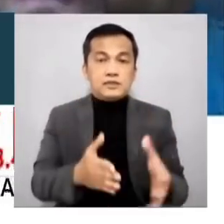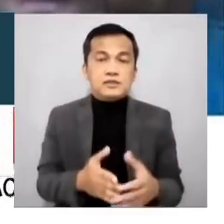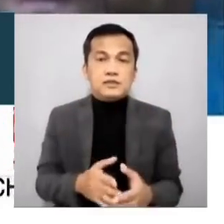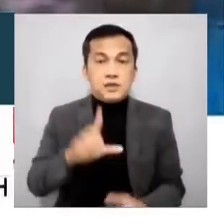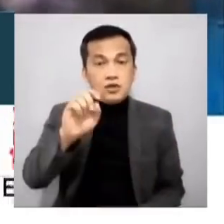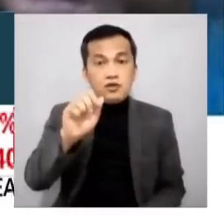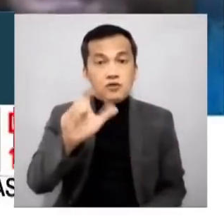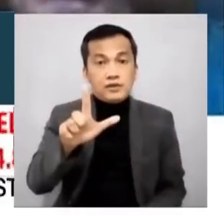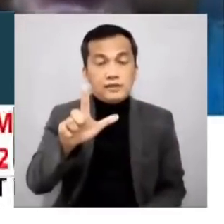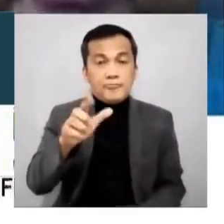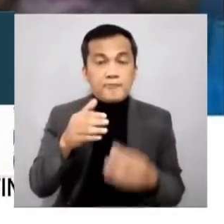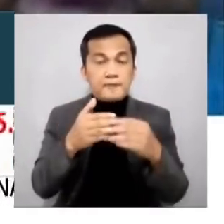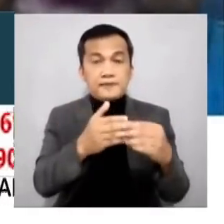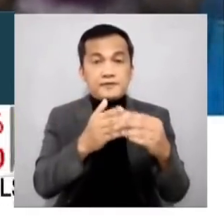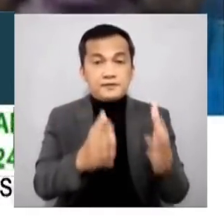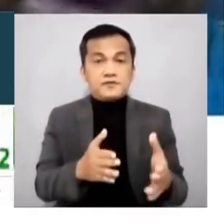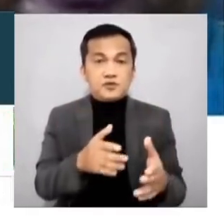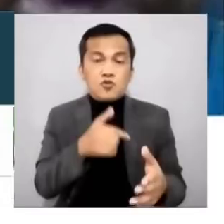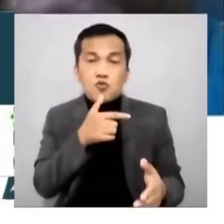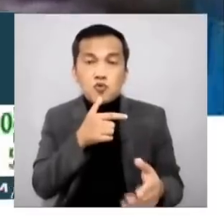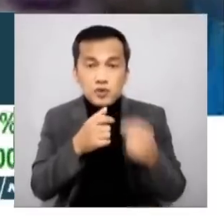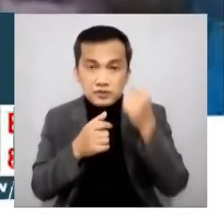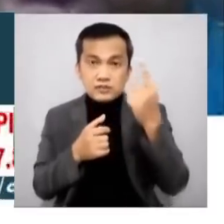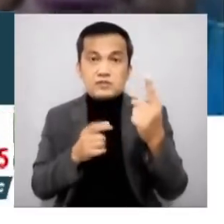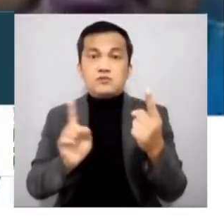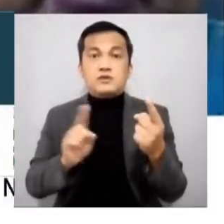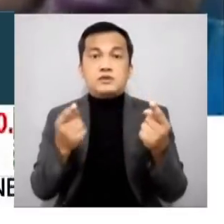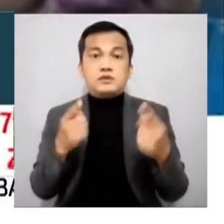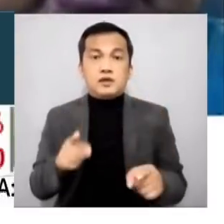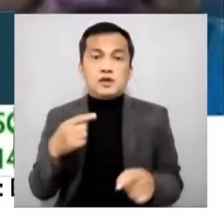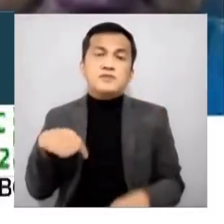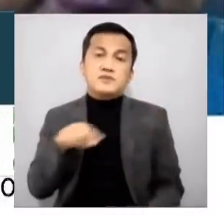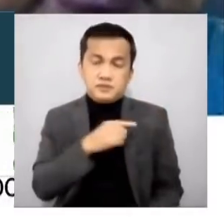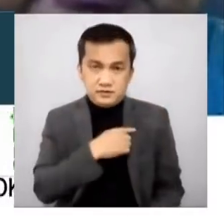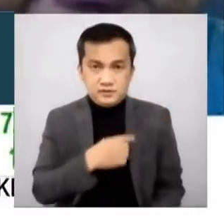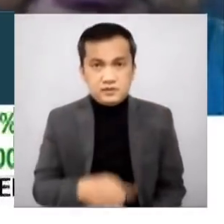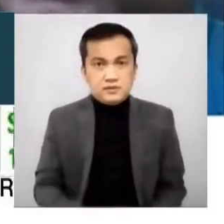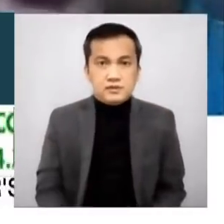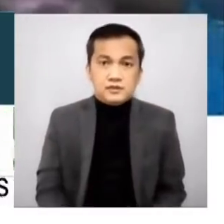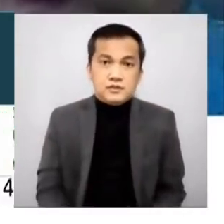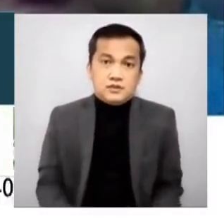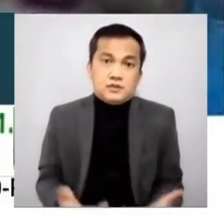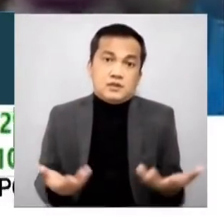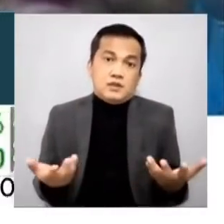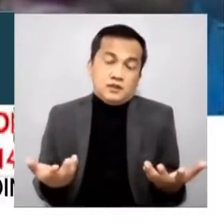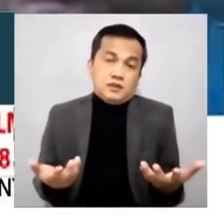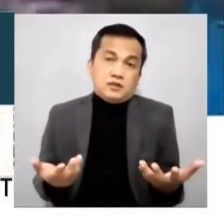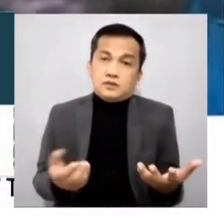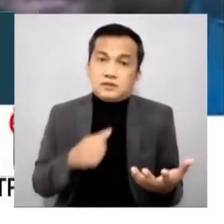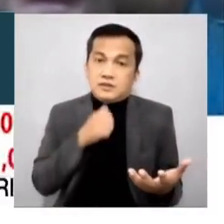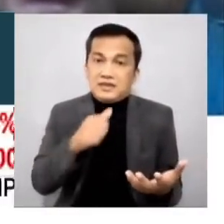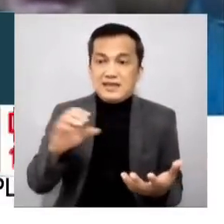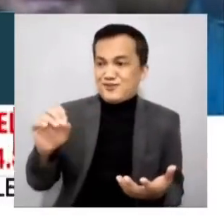leaders who understand what is happening to us. It's not OCTA